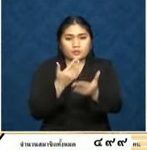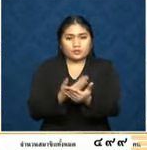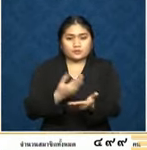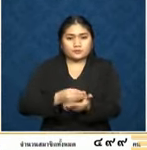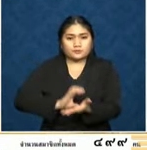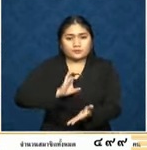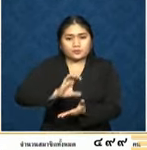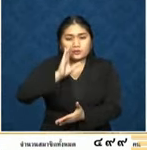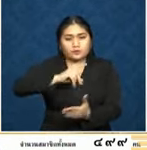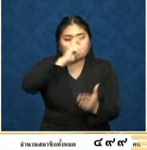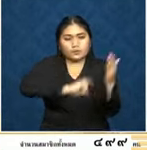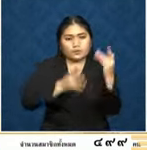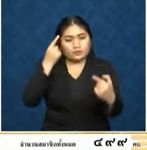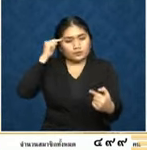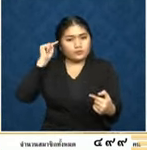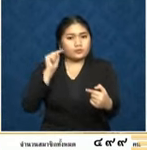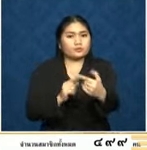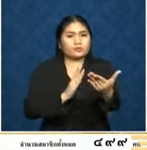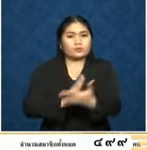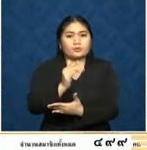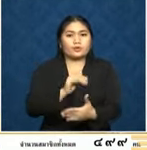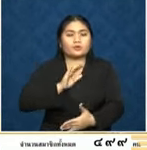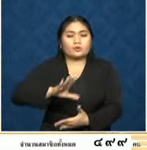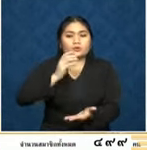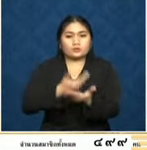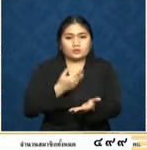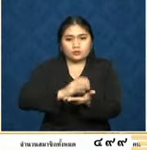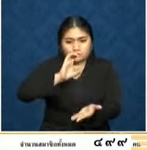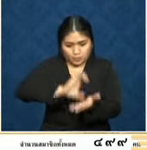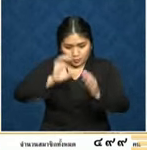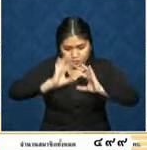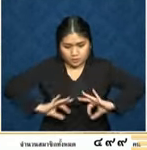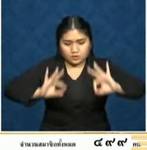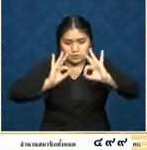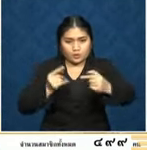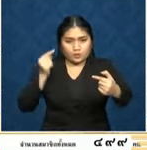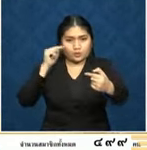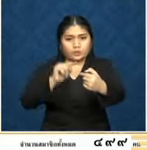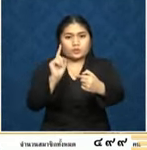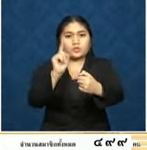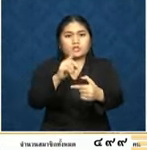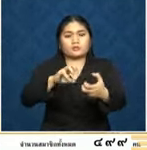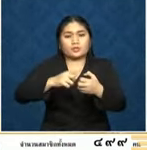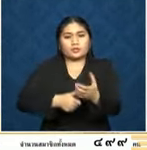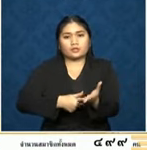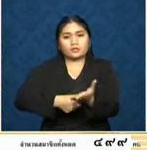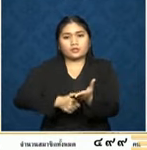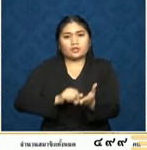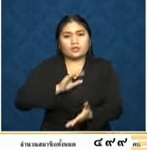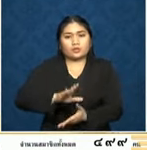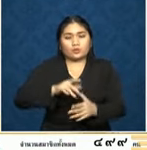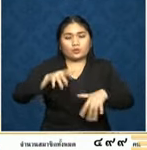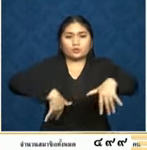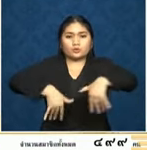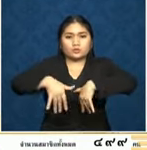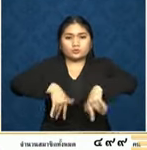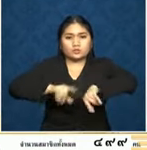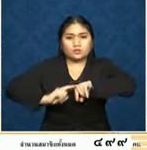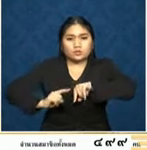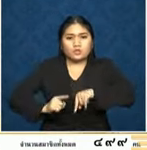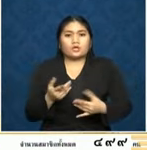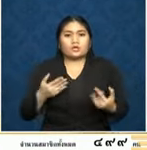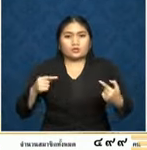ณของประเทศที่มีลักษณะมุ่งเป้าหมายและผลสัมฤทธิ์ของงบประมาณเป็นสำคัญเพื่อสนองตอบต่อการแก้ไขปัญหาของประเทศและประชาชนรวมถึง